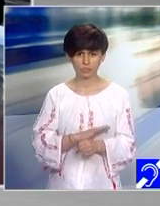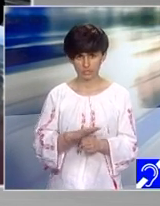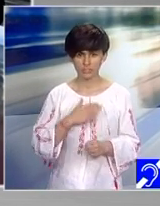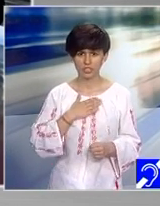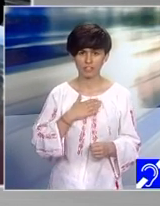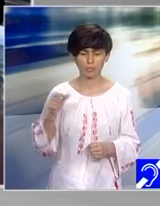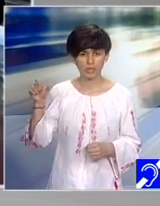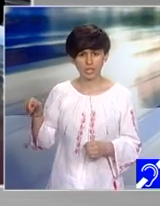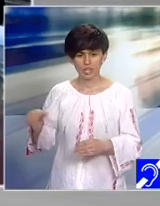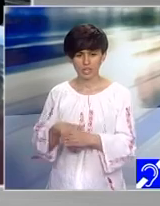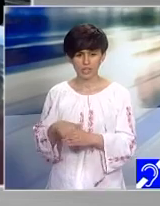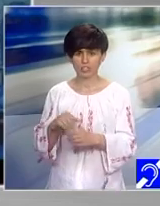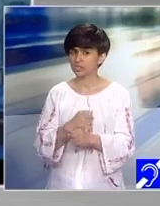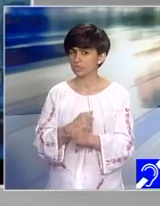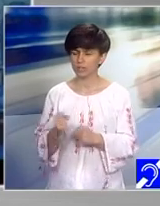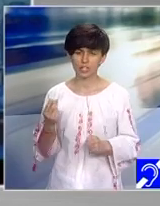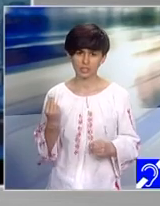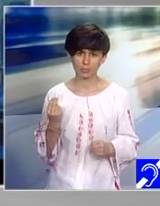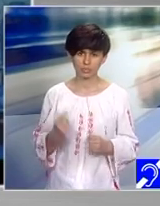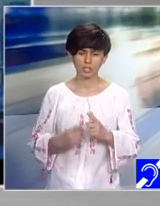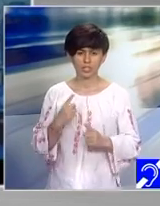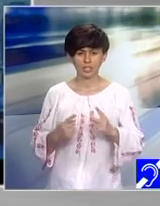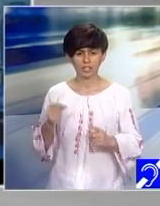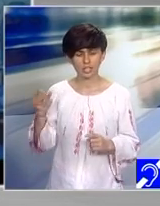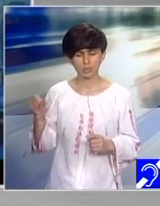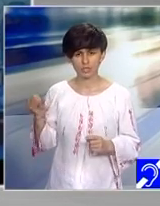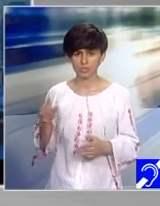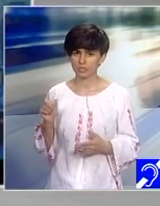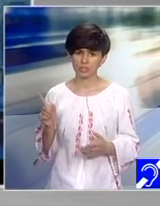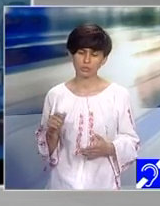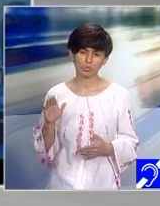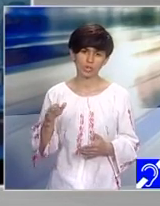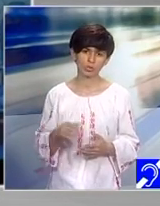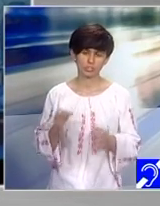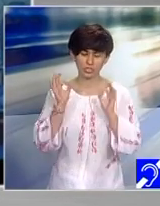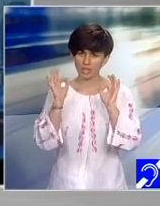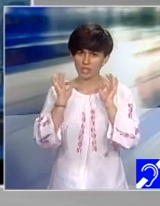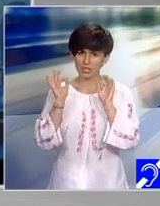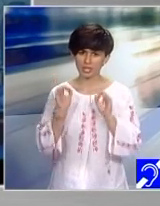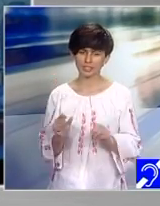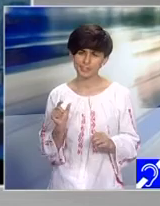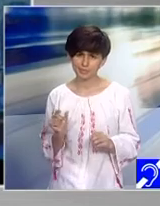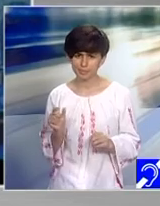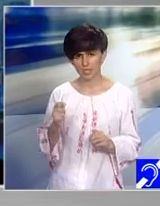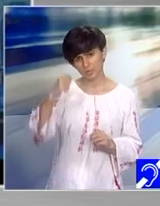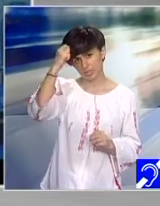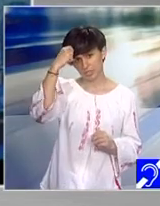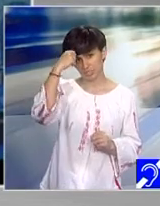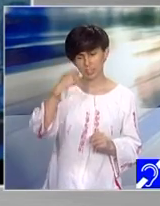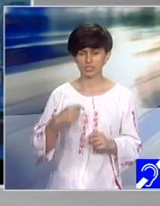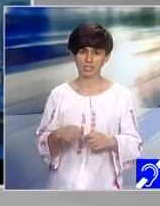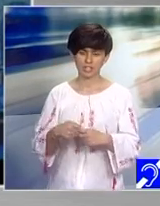buni. Dacă oamenii ăștia nu au niște calități minime de cetățeni, Societatea merge de râpă. Degeaba